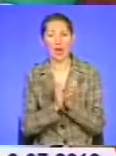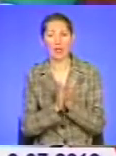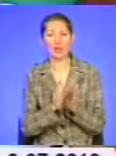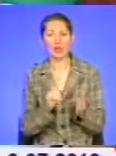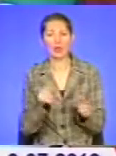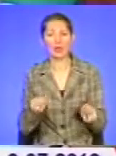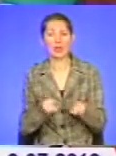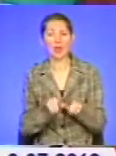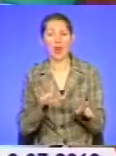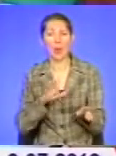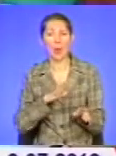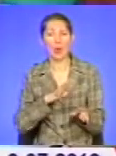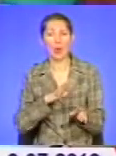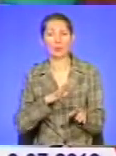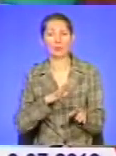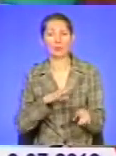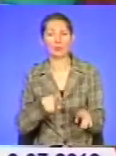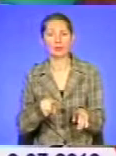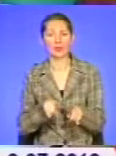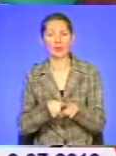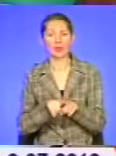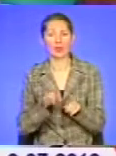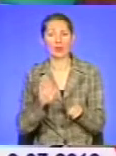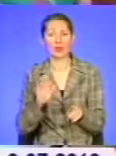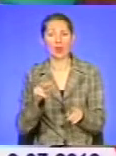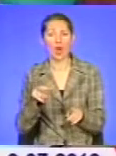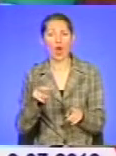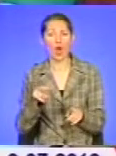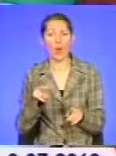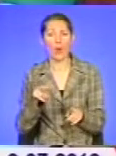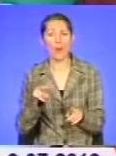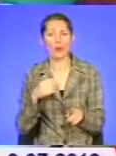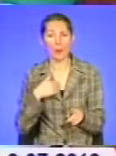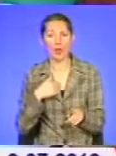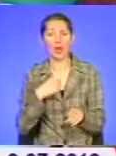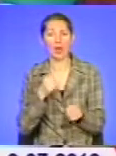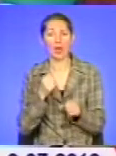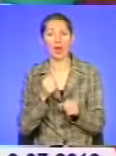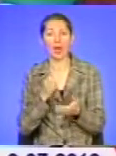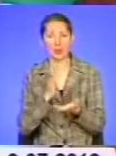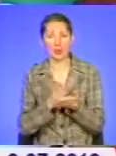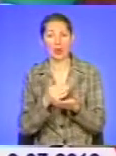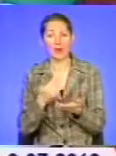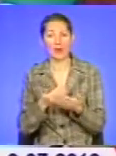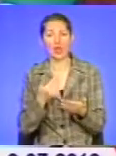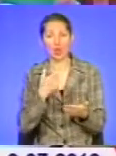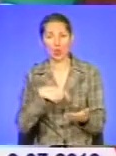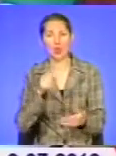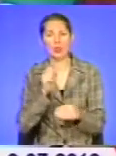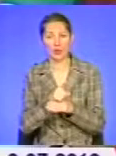таке було. Так, Володимир Любомирович, і ми поставили перед собою завдання. Ми